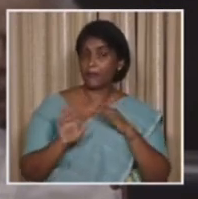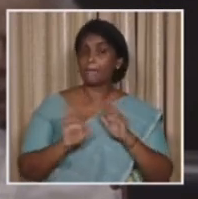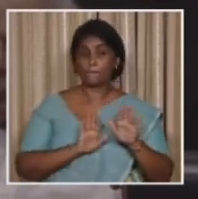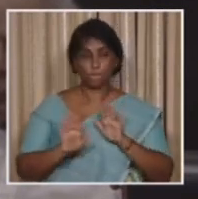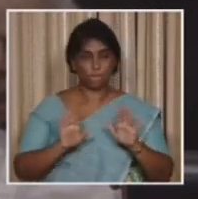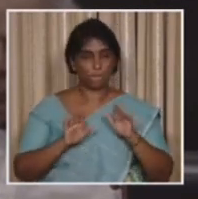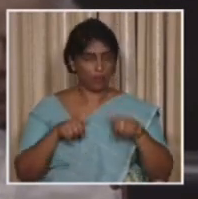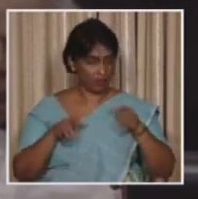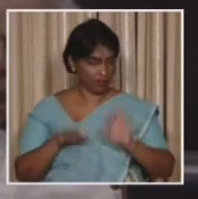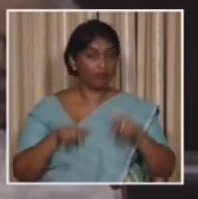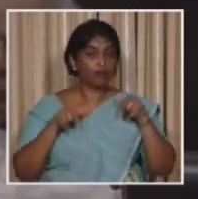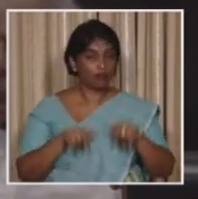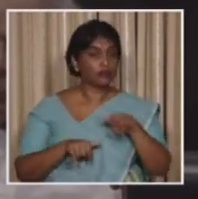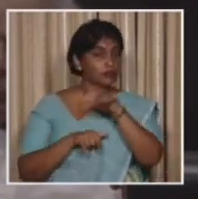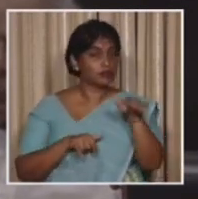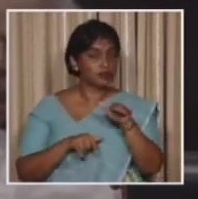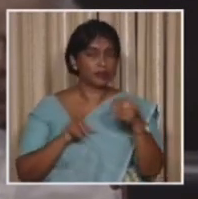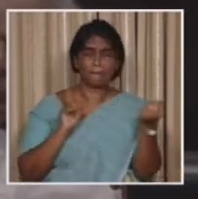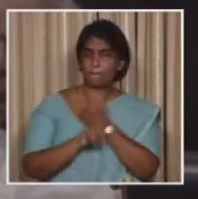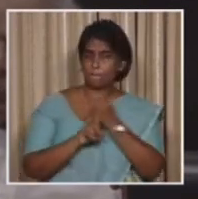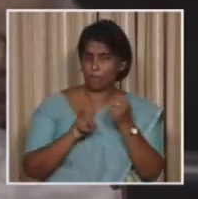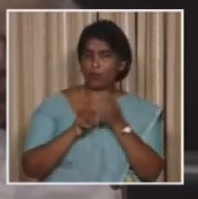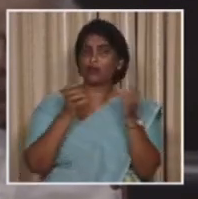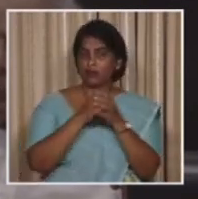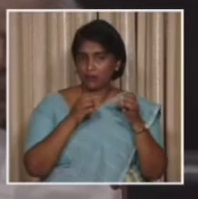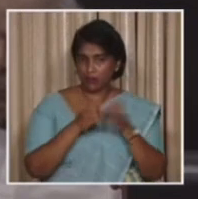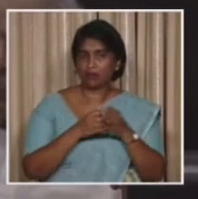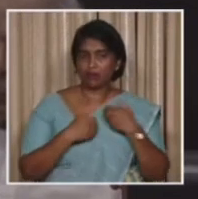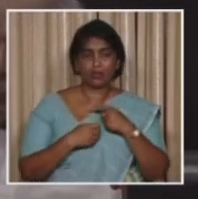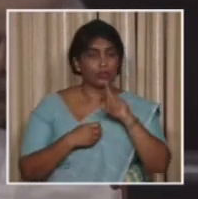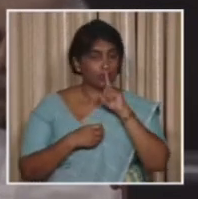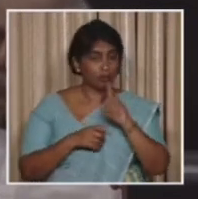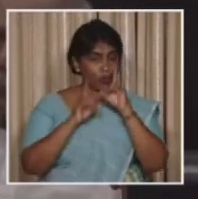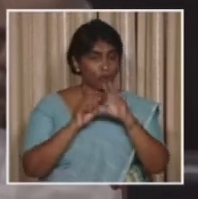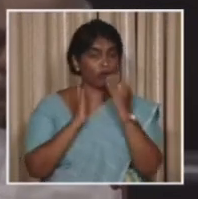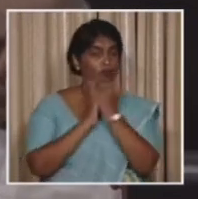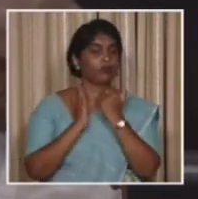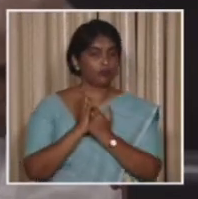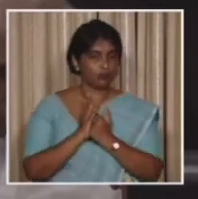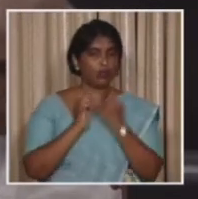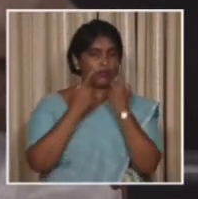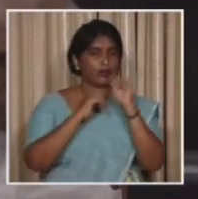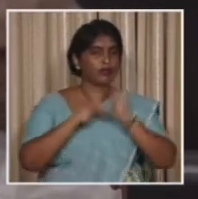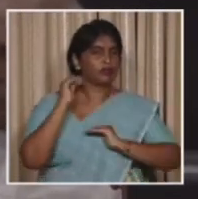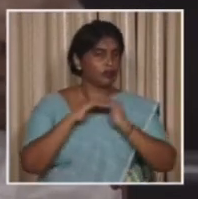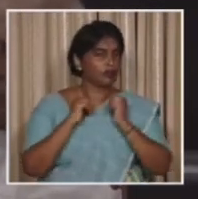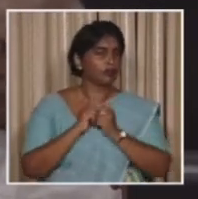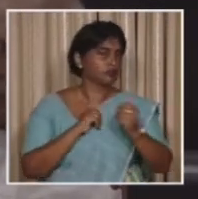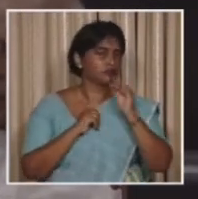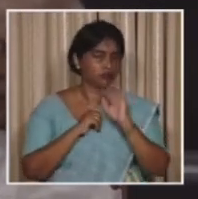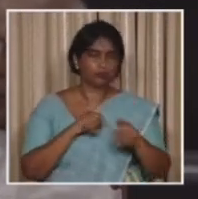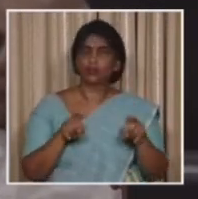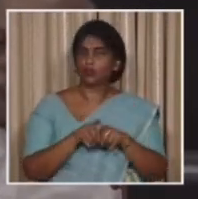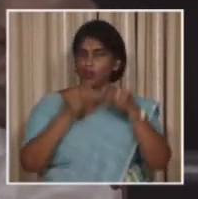කරගෙන තිබෙනවා. නමුත් සමාජයේ බලපෑම් කළ ඇති කණ්ඩායම් අප යෝජනා කර ඇති වැඩපිළිවෙල විවිධ ක්‍රියාමාර්ග